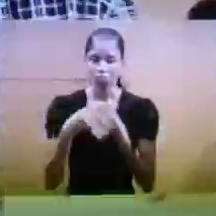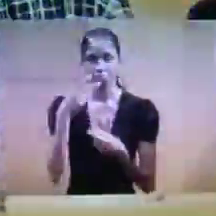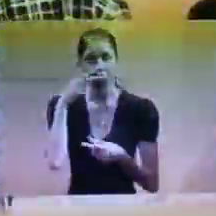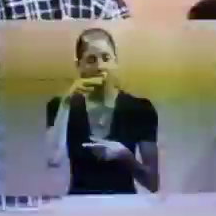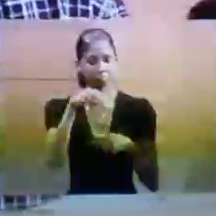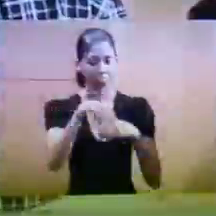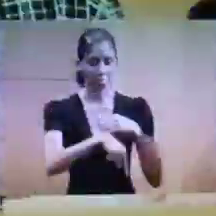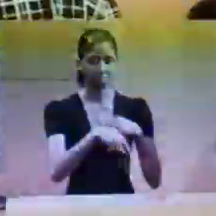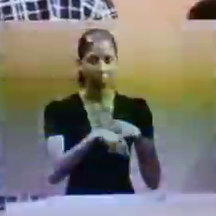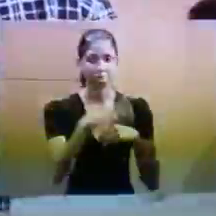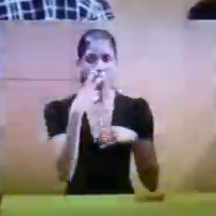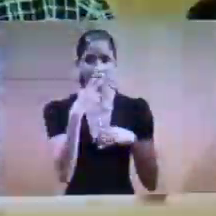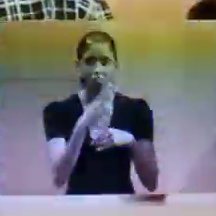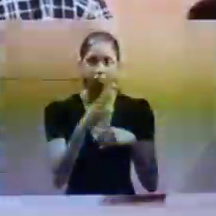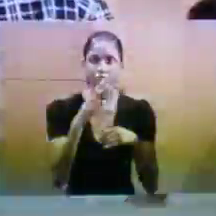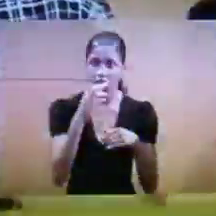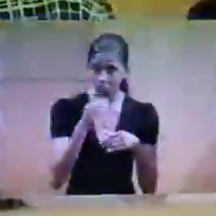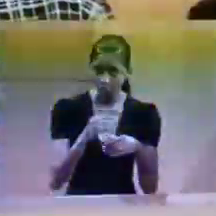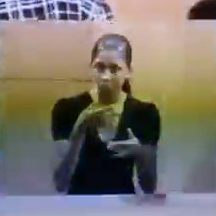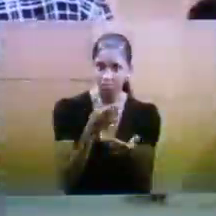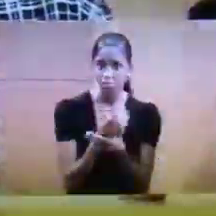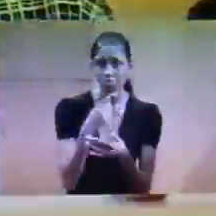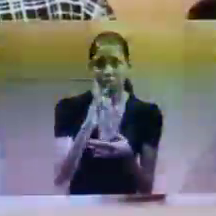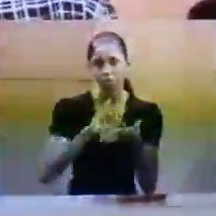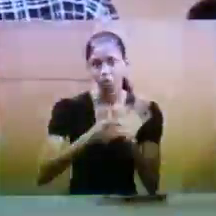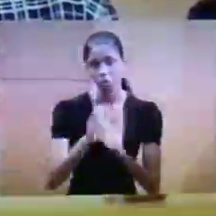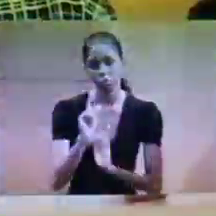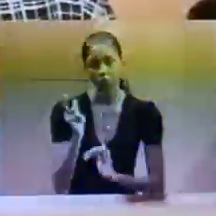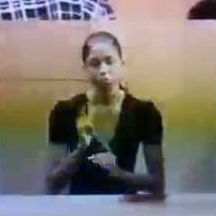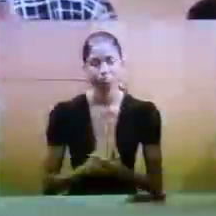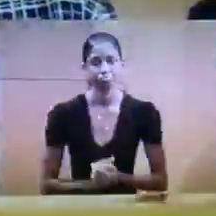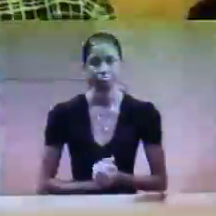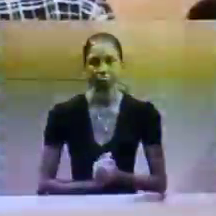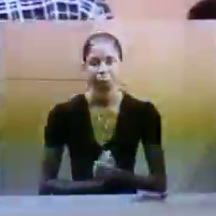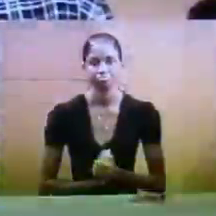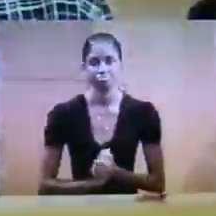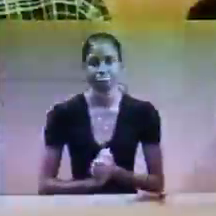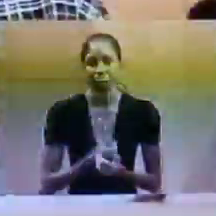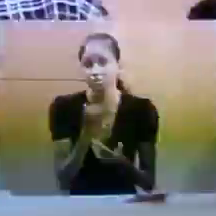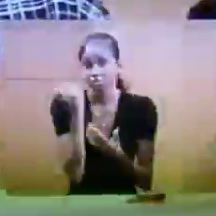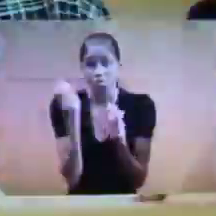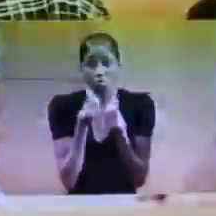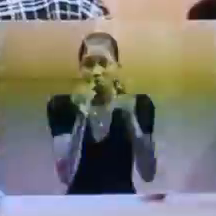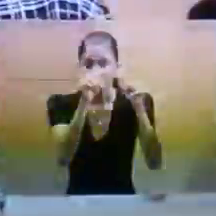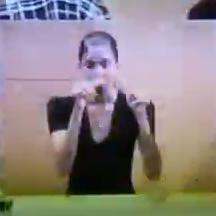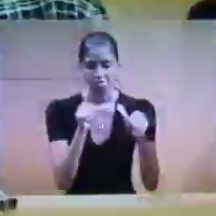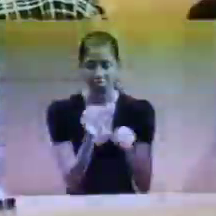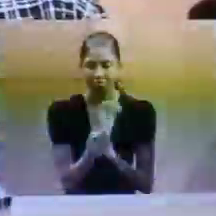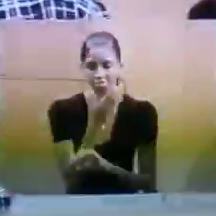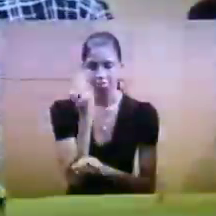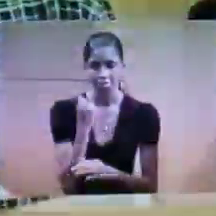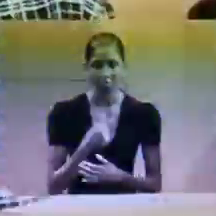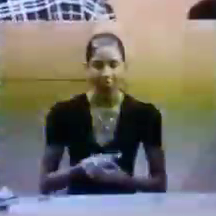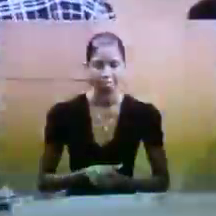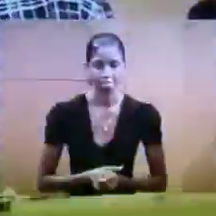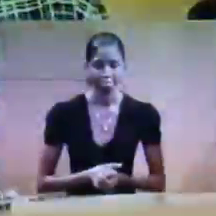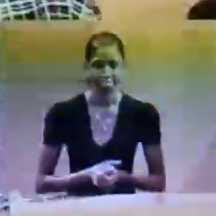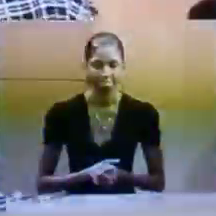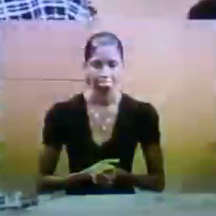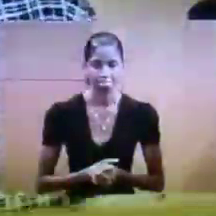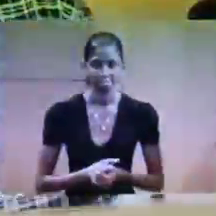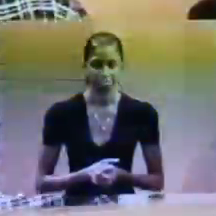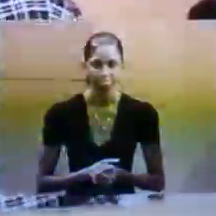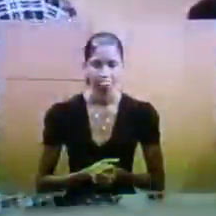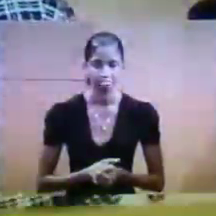rez-de-chaussée, j'ai vu certaines délibérations, mais je ne les ai pas lues toutes affichées. Je ne sais pas où est-ce que c'est publié. Bien. De même, et